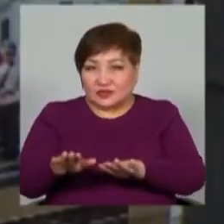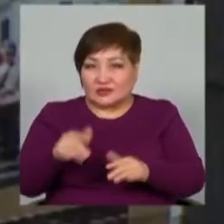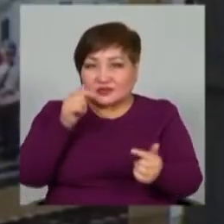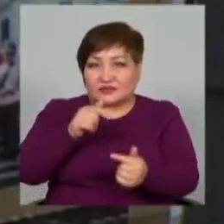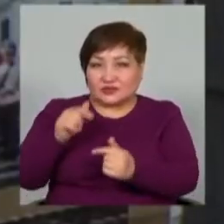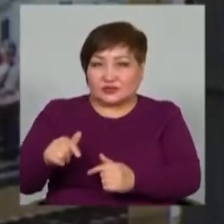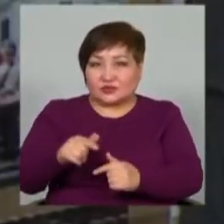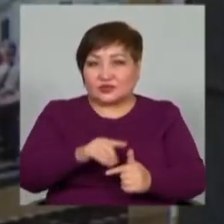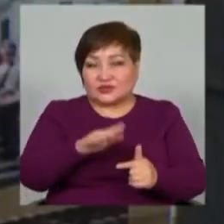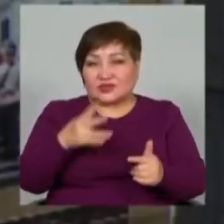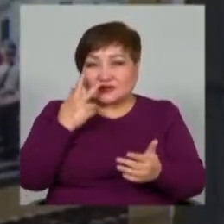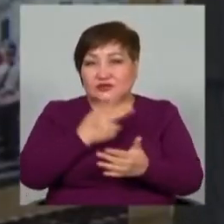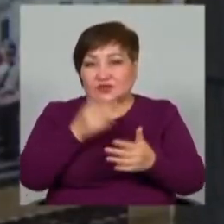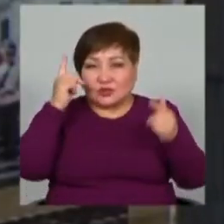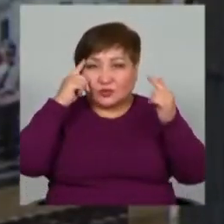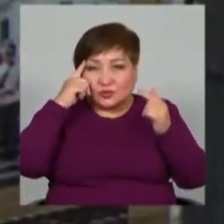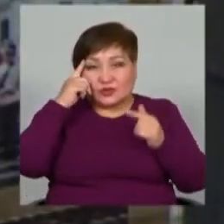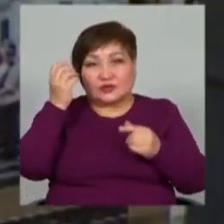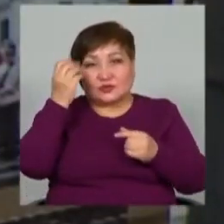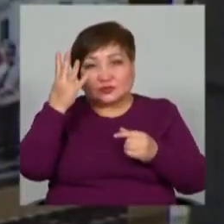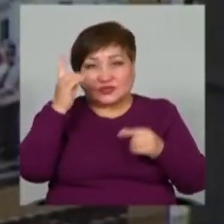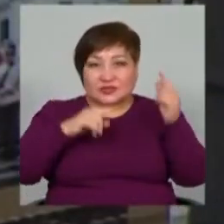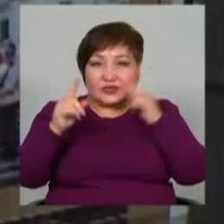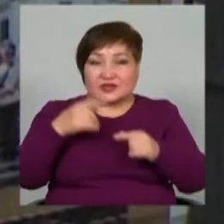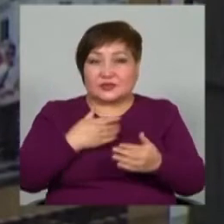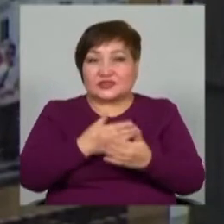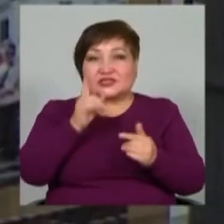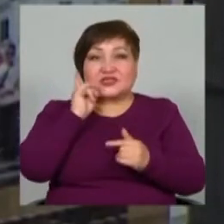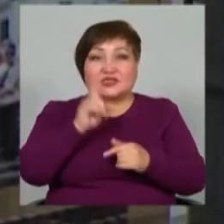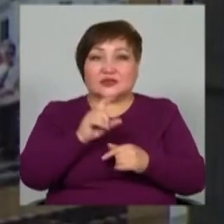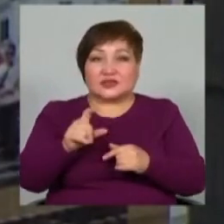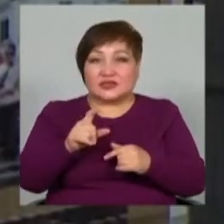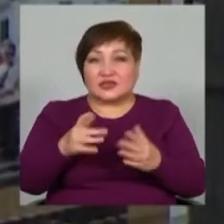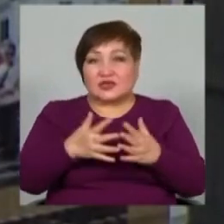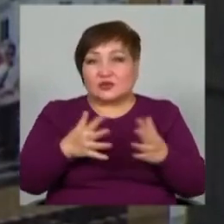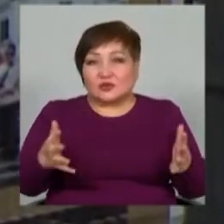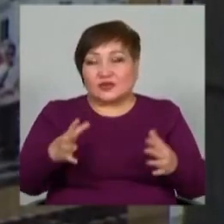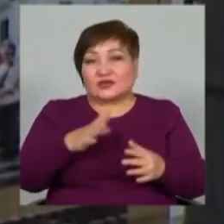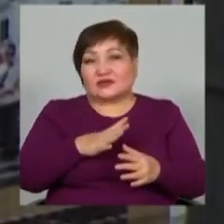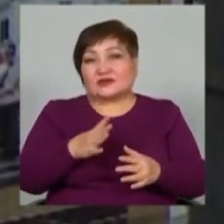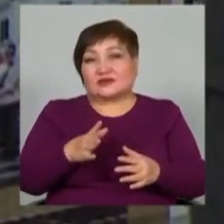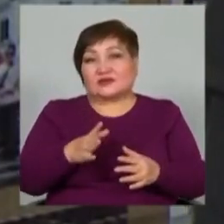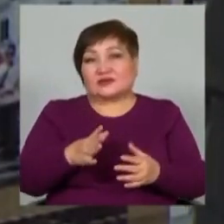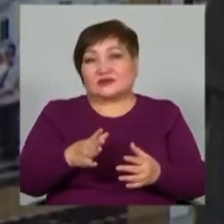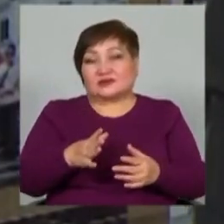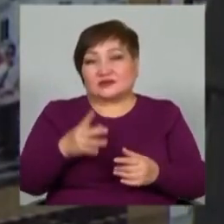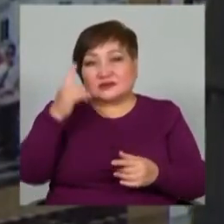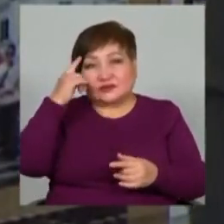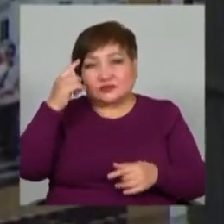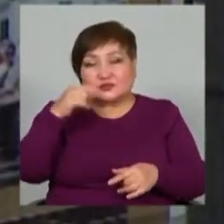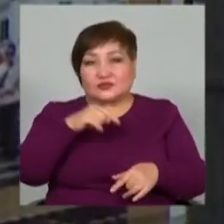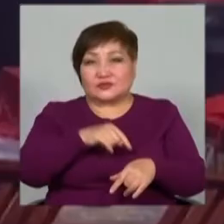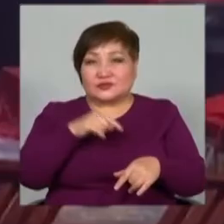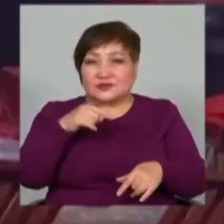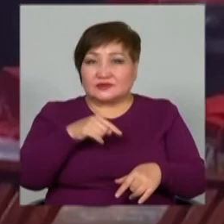гөрі осындай ойлы шығармалар біздің жастарымызға көбірек келсе, көбірек жаңағы сандасына сәуле